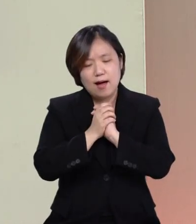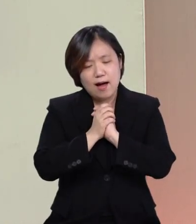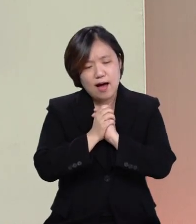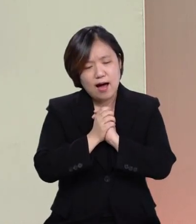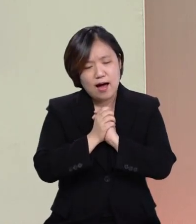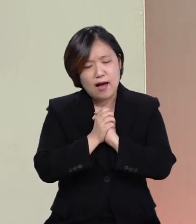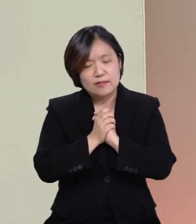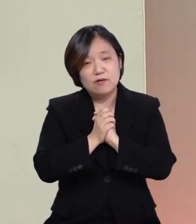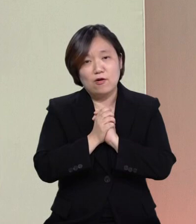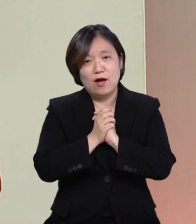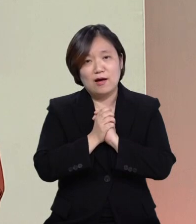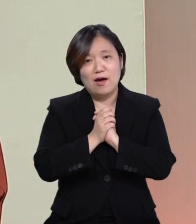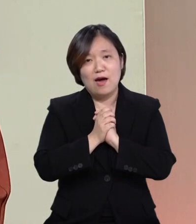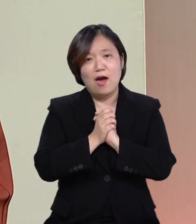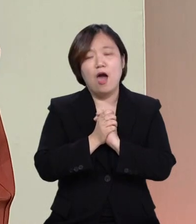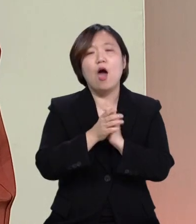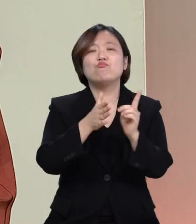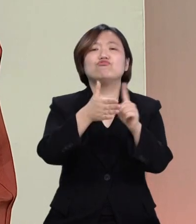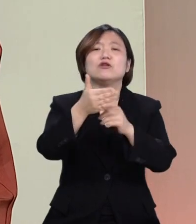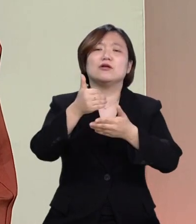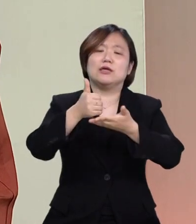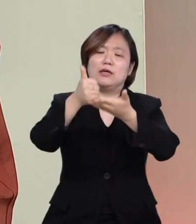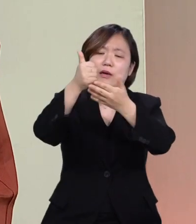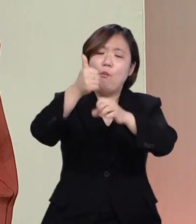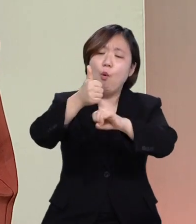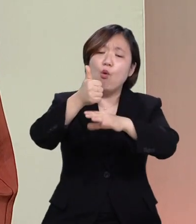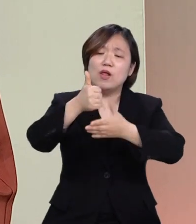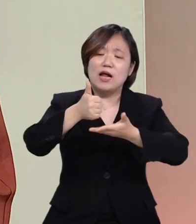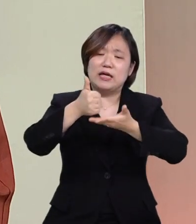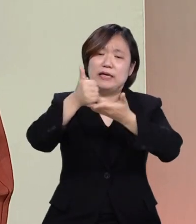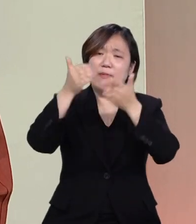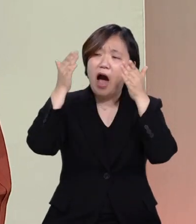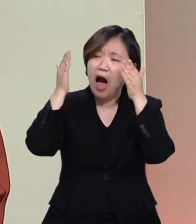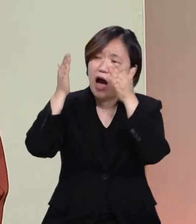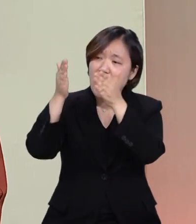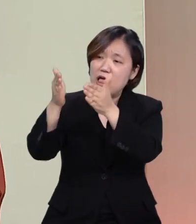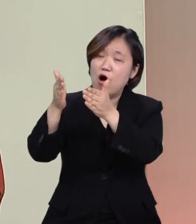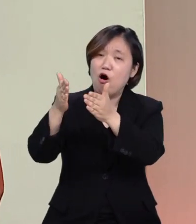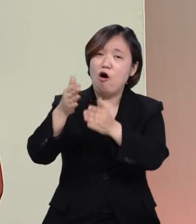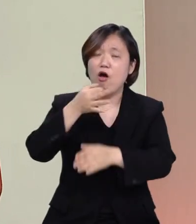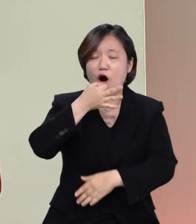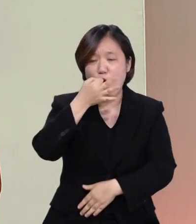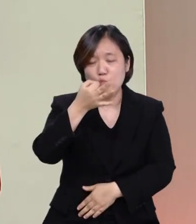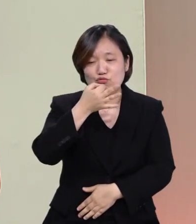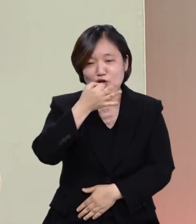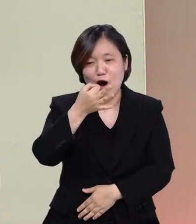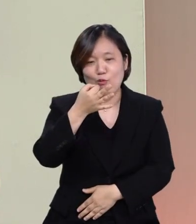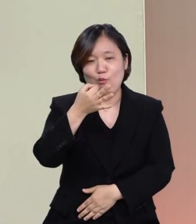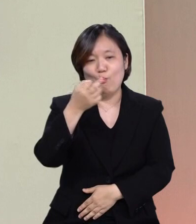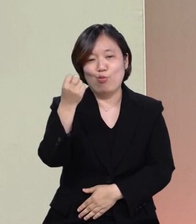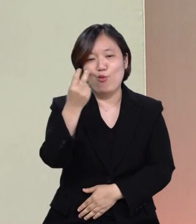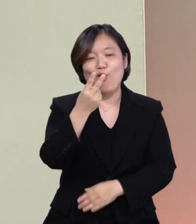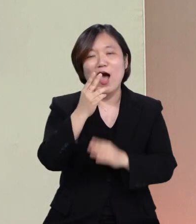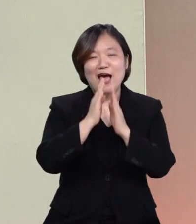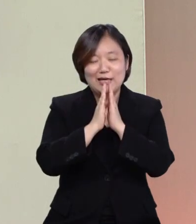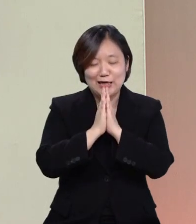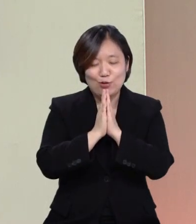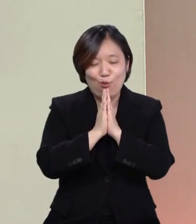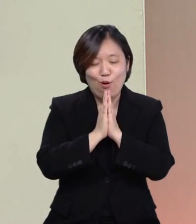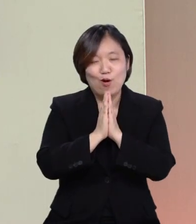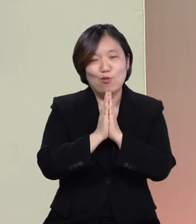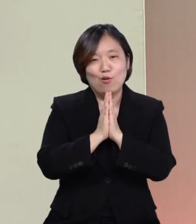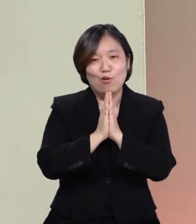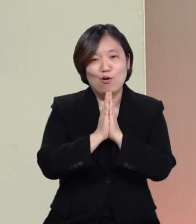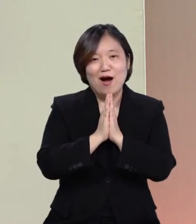간절하게 간절하게 불보살님을 향해서 염불하고 염불하고 기도하고